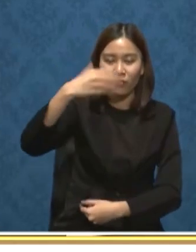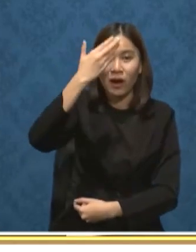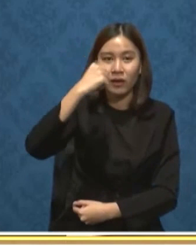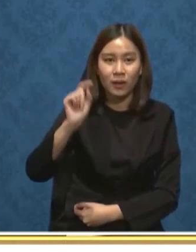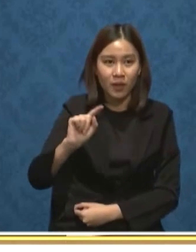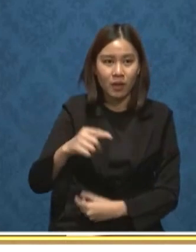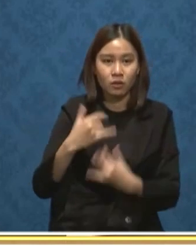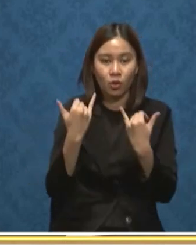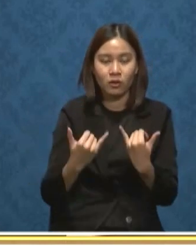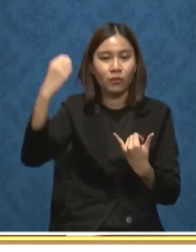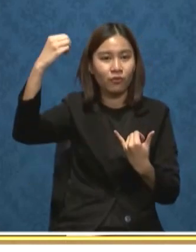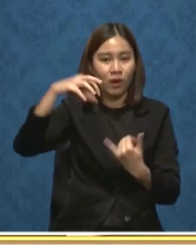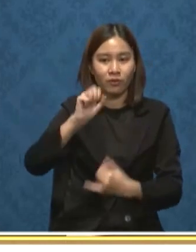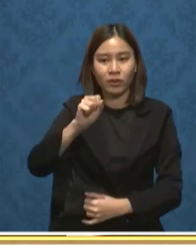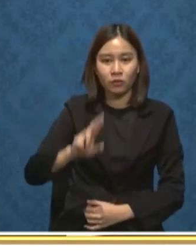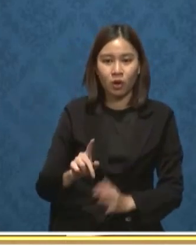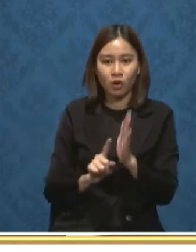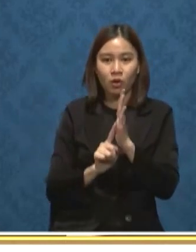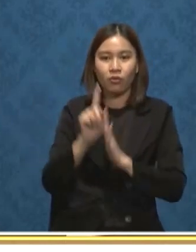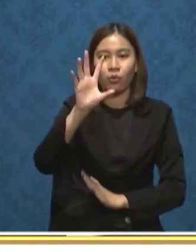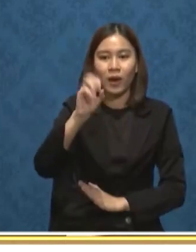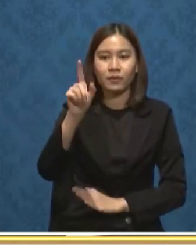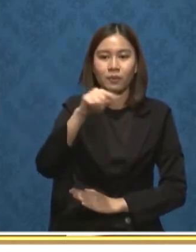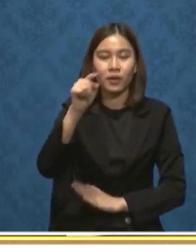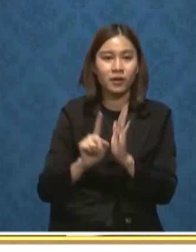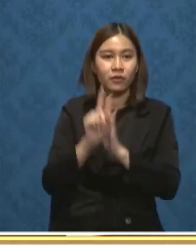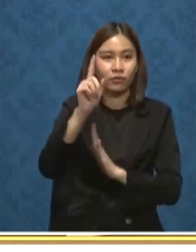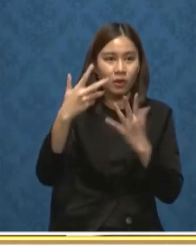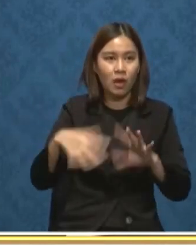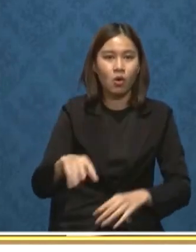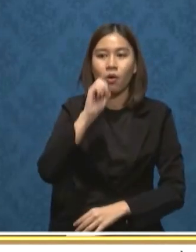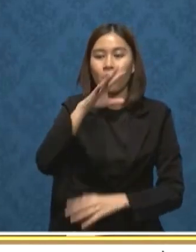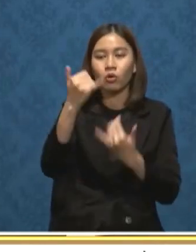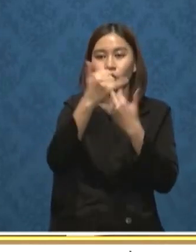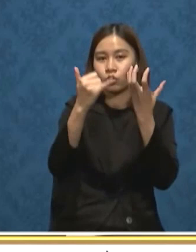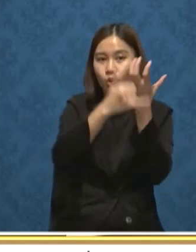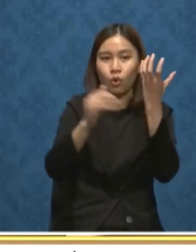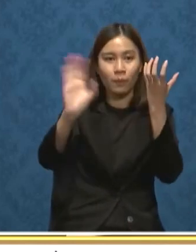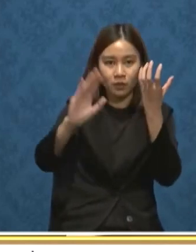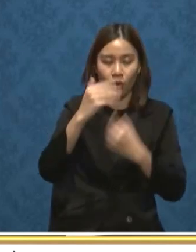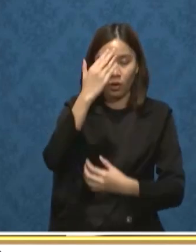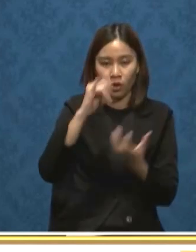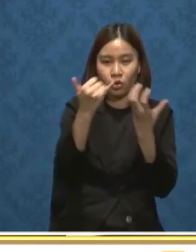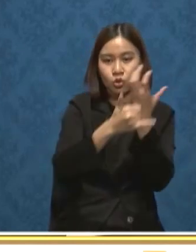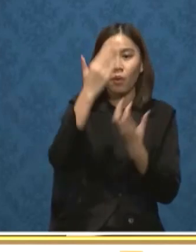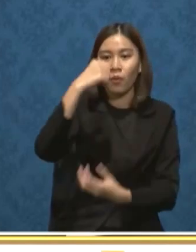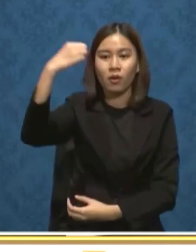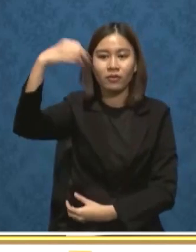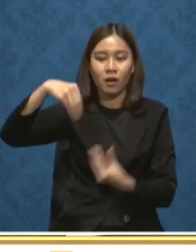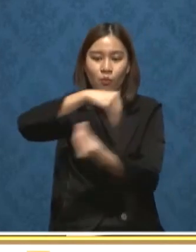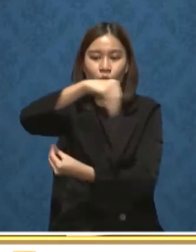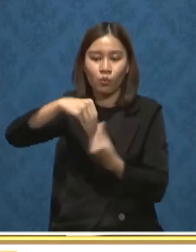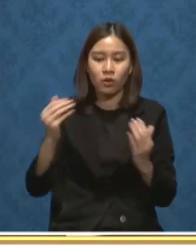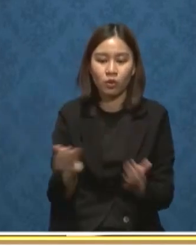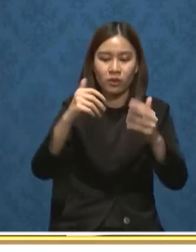จนตอนนี้ปริมาณไฟฟ้าสำรองทะลุ 50% ไปแล้วไม่ต้องอ้างยุโรปครัเพรายโรปที่เกินเขาเกินทพลังงานหมุนเวีนะ